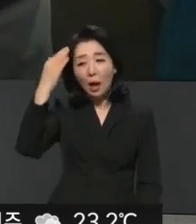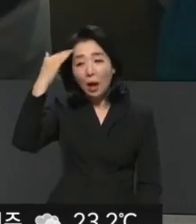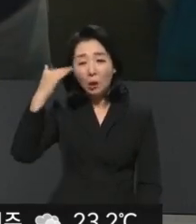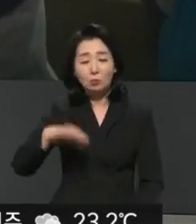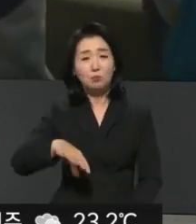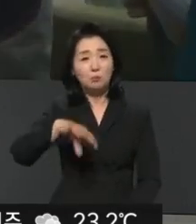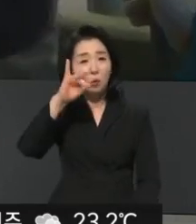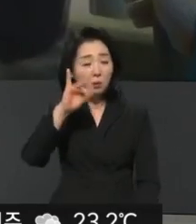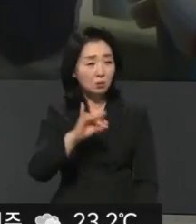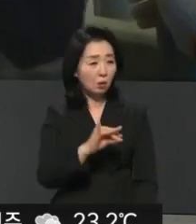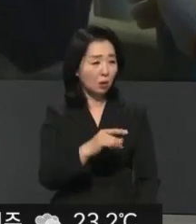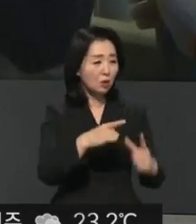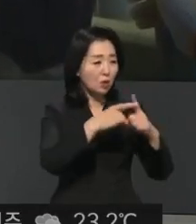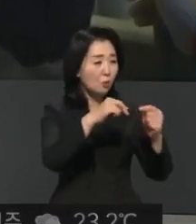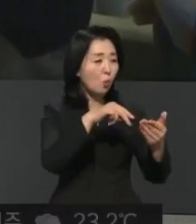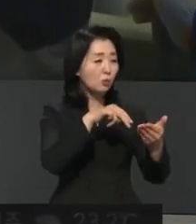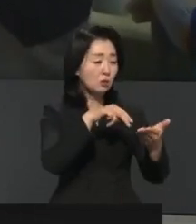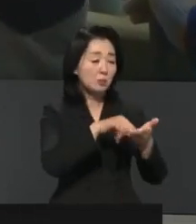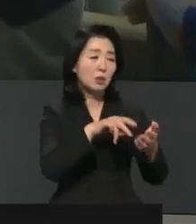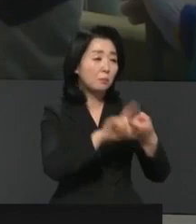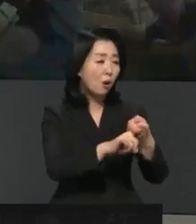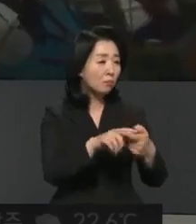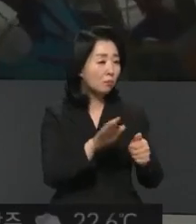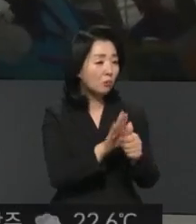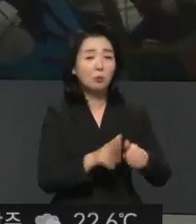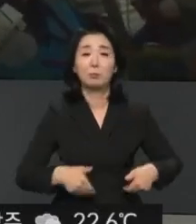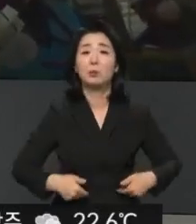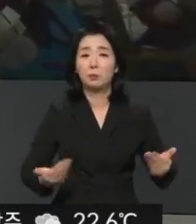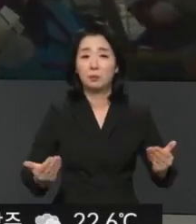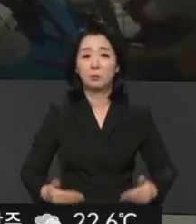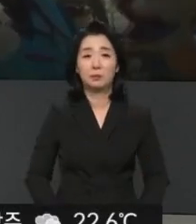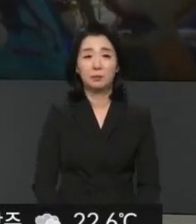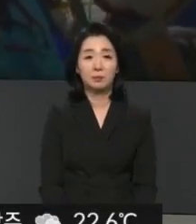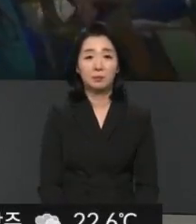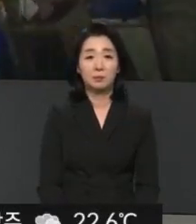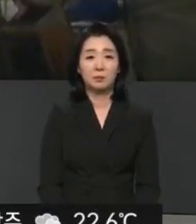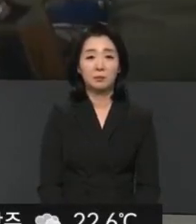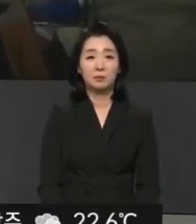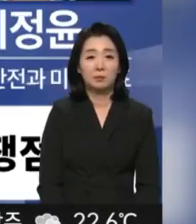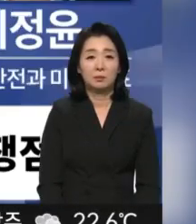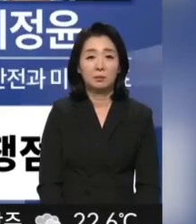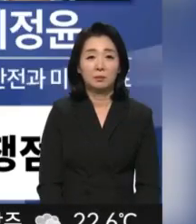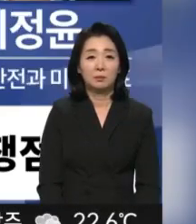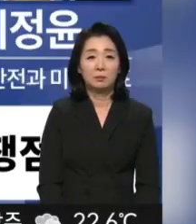나서서 일본에 좋은 일을 해줄 필요는 없다는 점 다시 한번 강조해드리고 싶습니다.